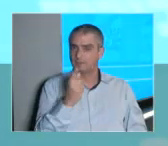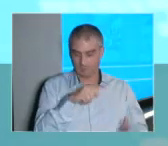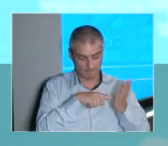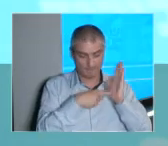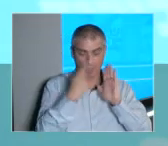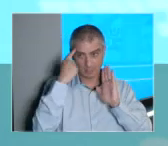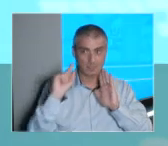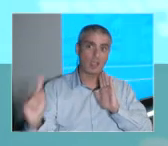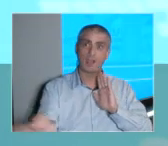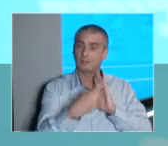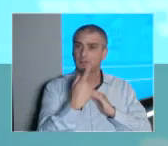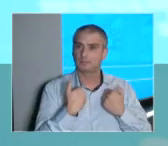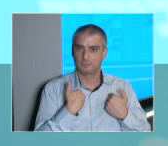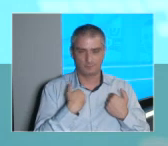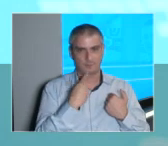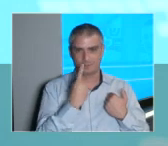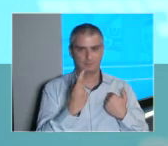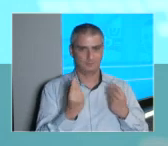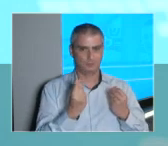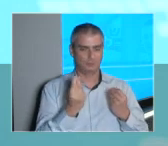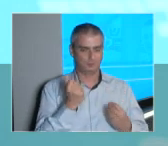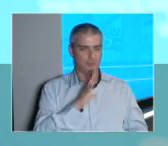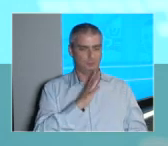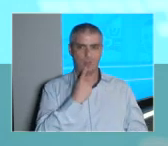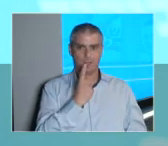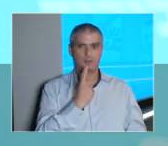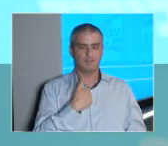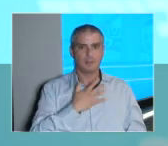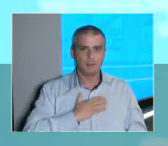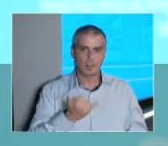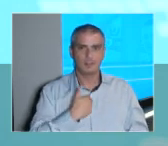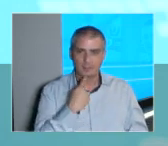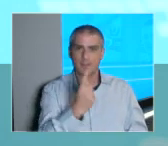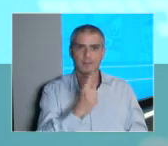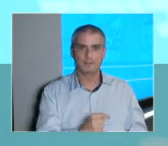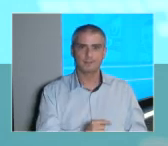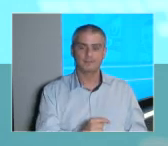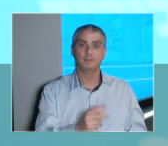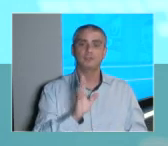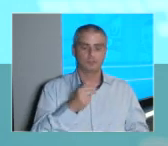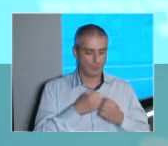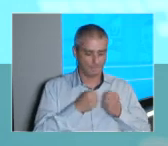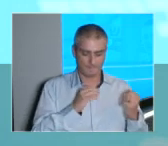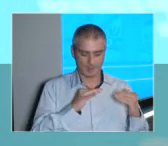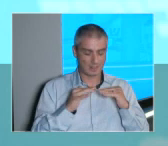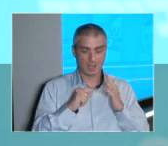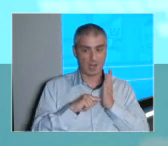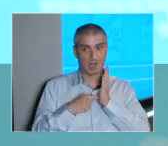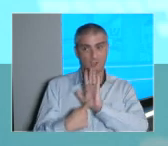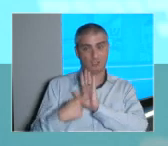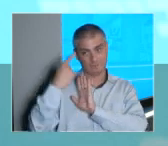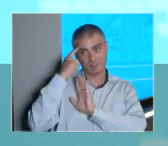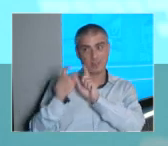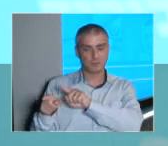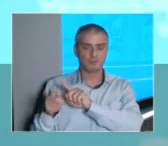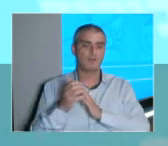משקף את דעת החברים? אני אגיד משפט שהוא מסוכן לומר אותו, ואני רוצה לומר אותו. יש מתח בין לשקף את דעת אנשים,